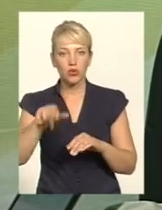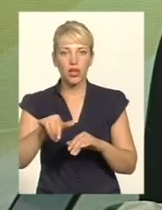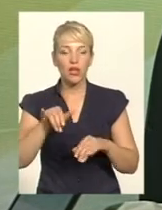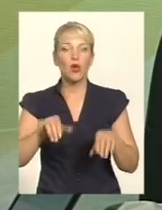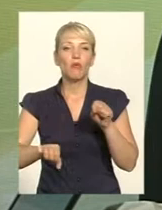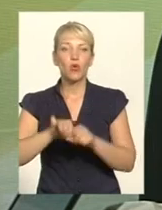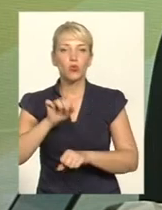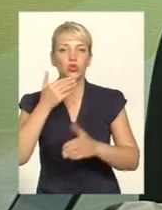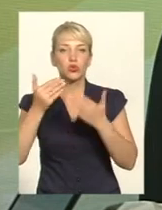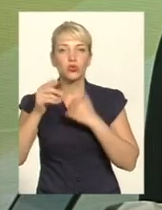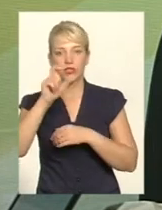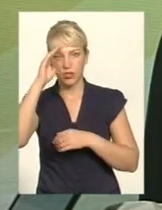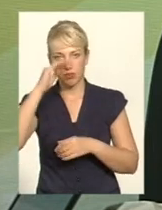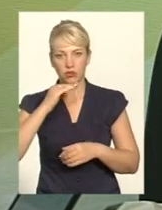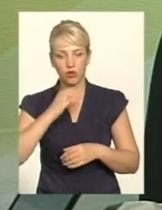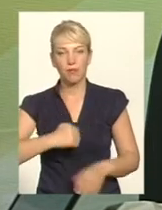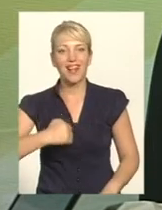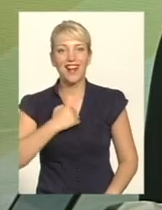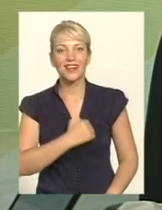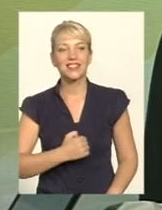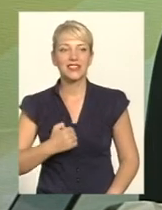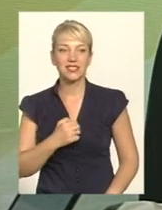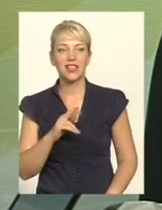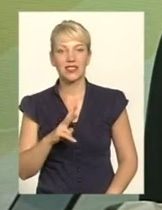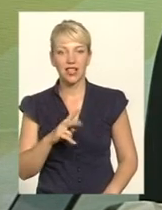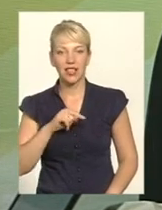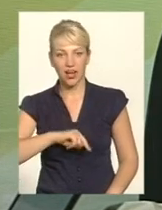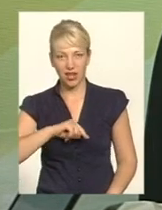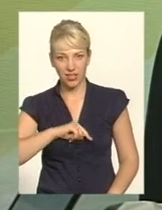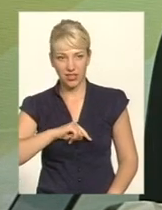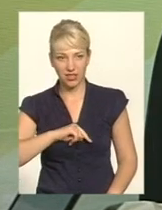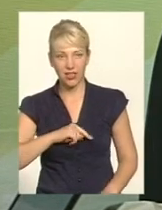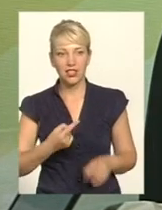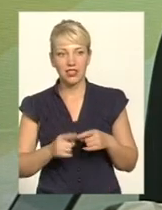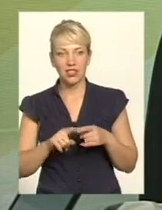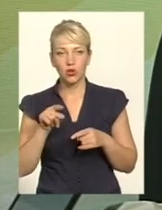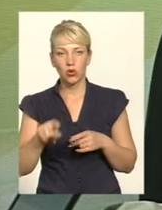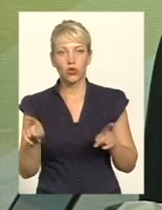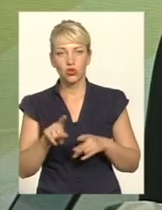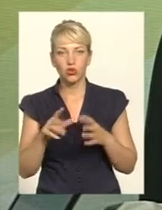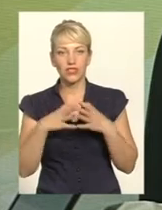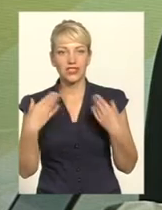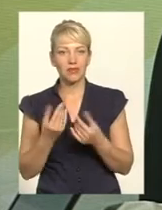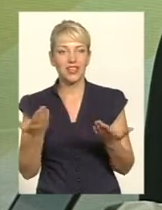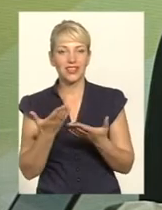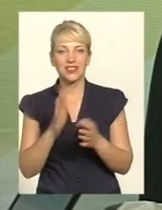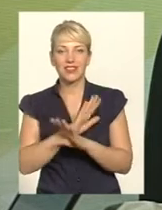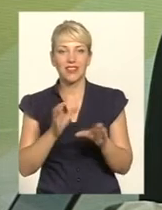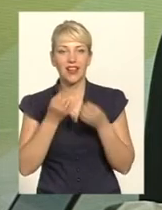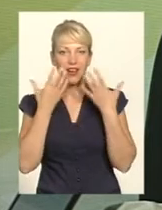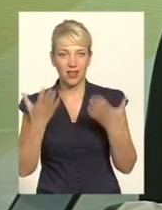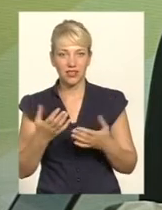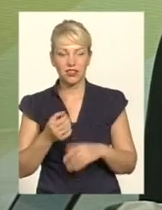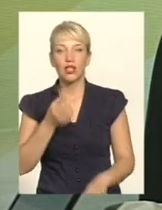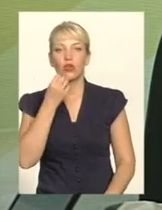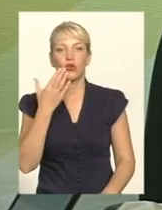батьком. Агресія як дуже характерний чинник того, що в сім'ї якісь негаразди є. Добре,